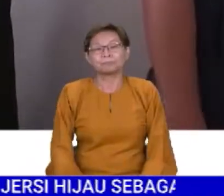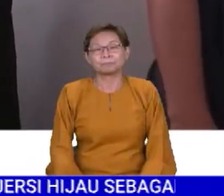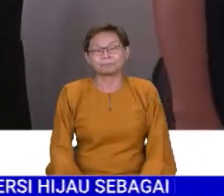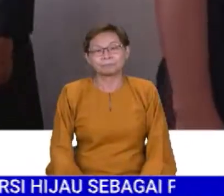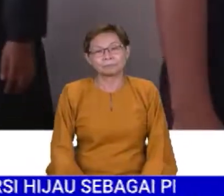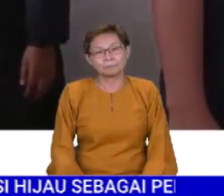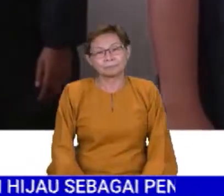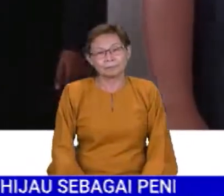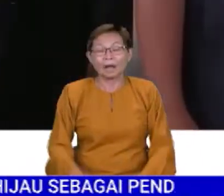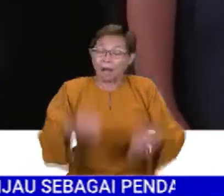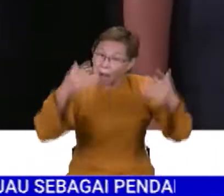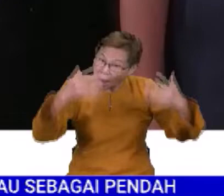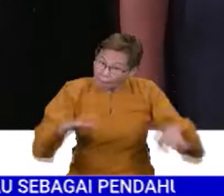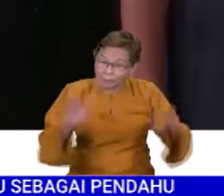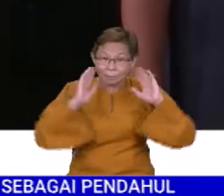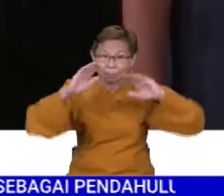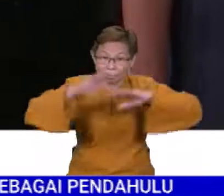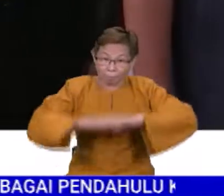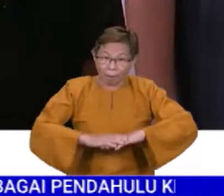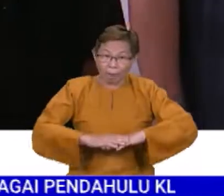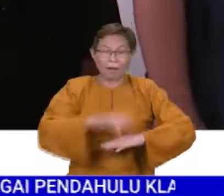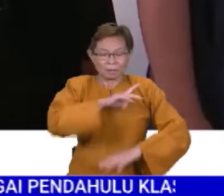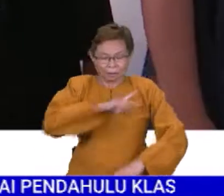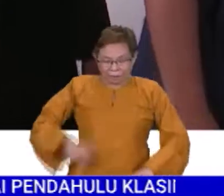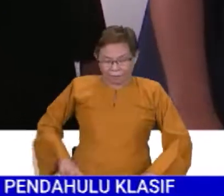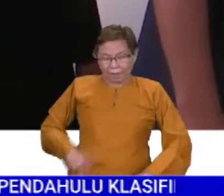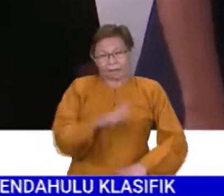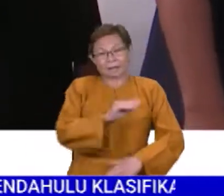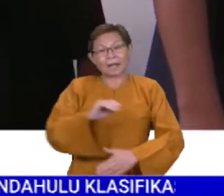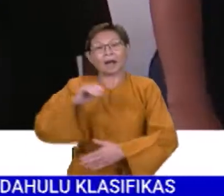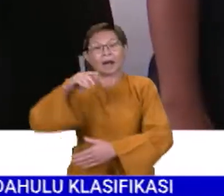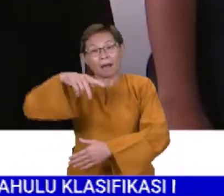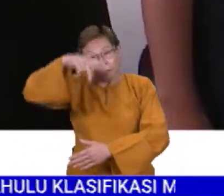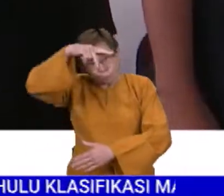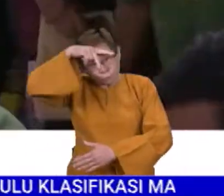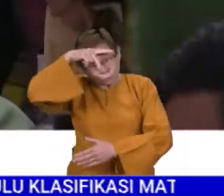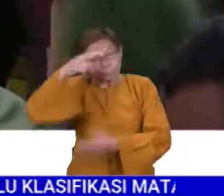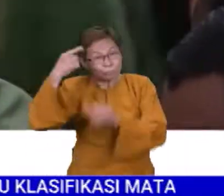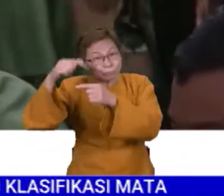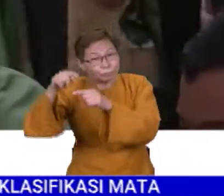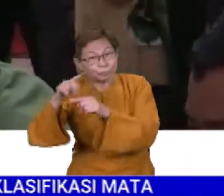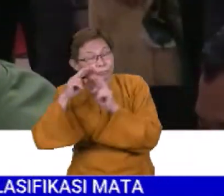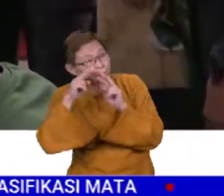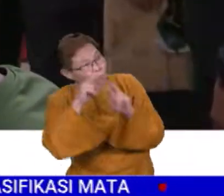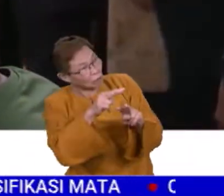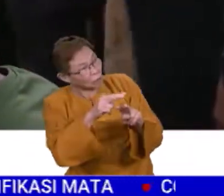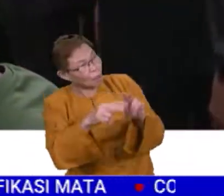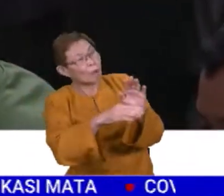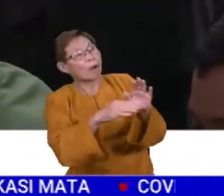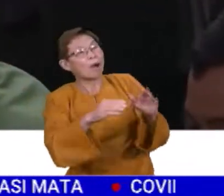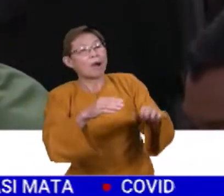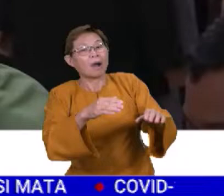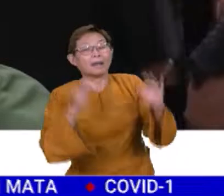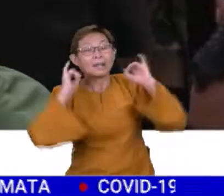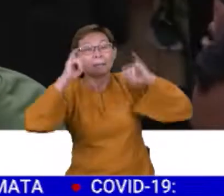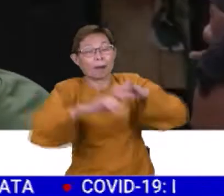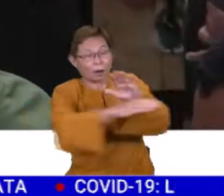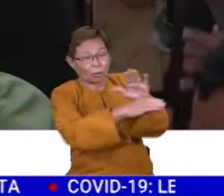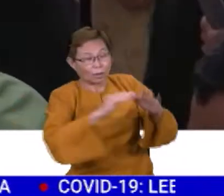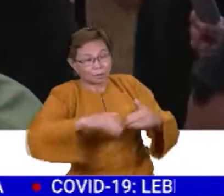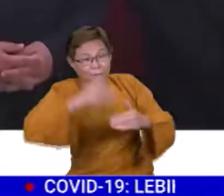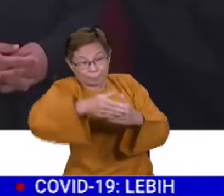Alam Shah selesai solat al-sultan Abdullah dan Tengku hanassanal berkenan menyaksikan ibadah korban di perkarangan masjid